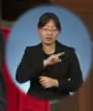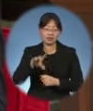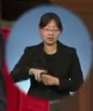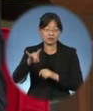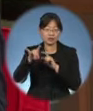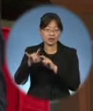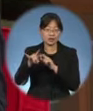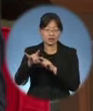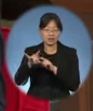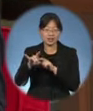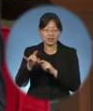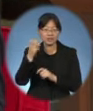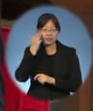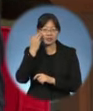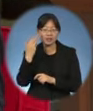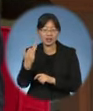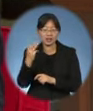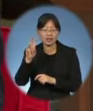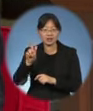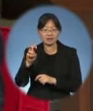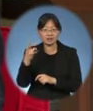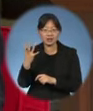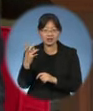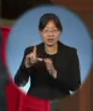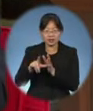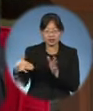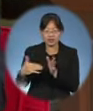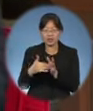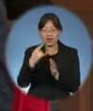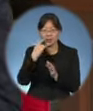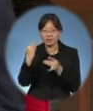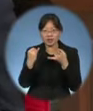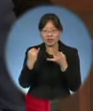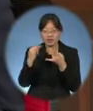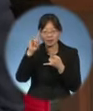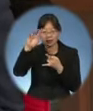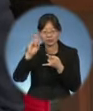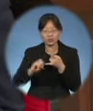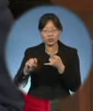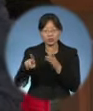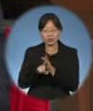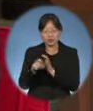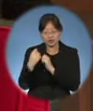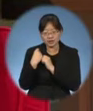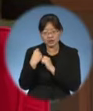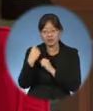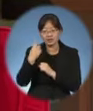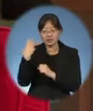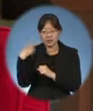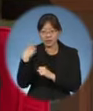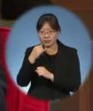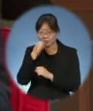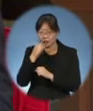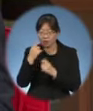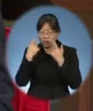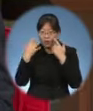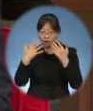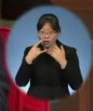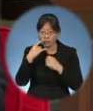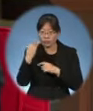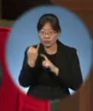초기에 18개월 내지 24개월까지는 물론 어머니에게 전적으로 의존적입니다. 예, 예. 그건 확실합니다. 그때